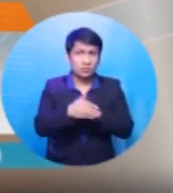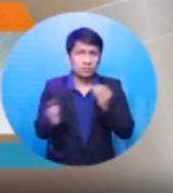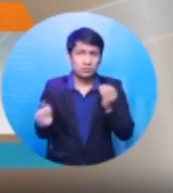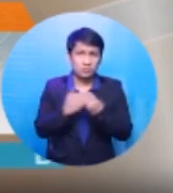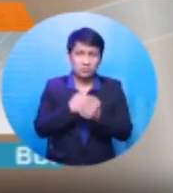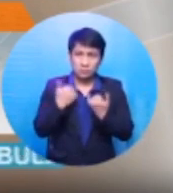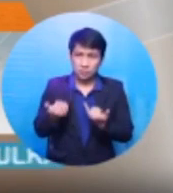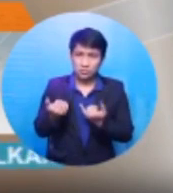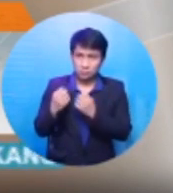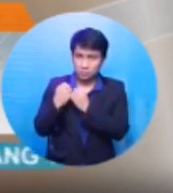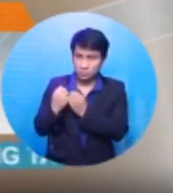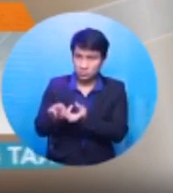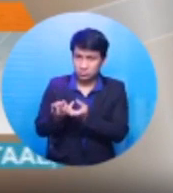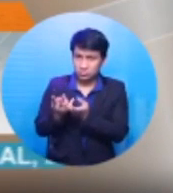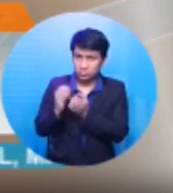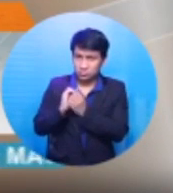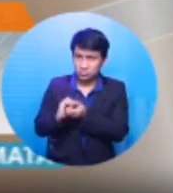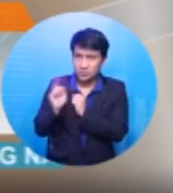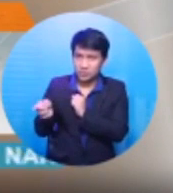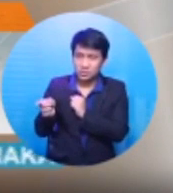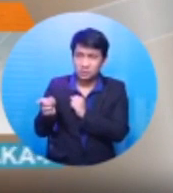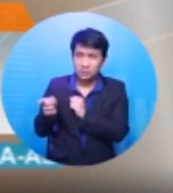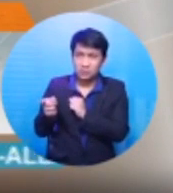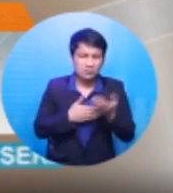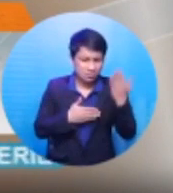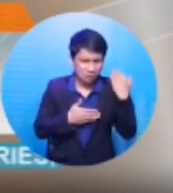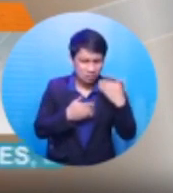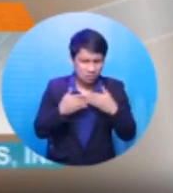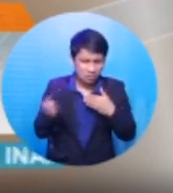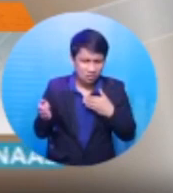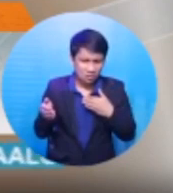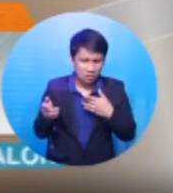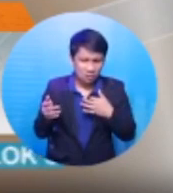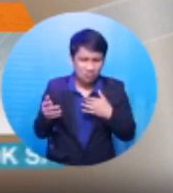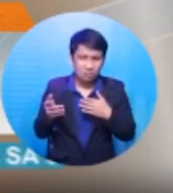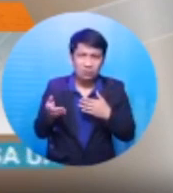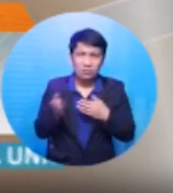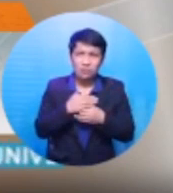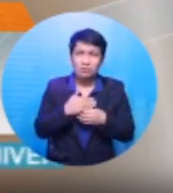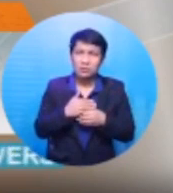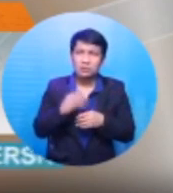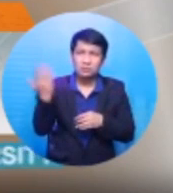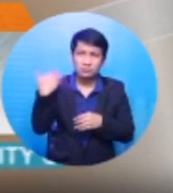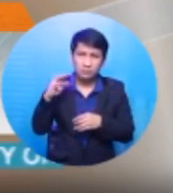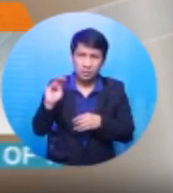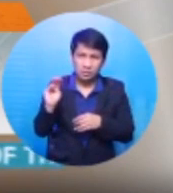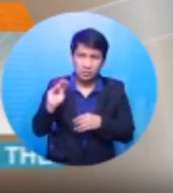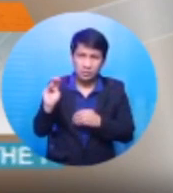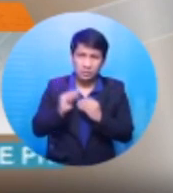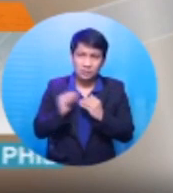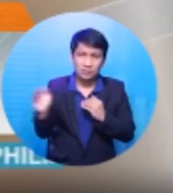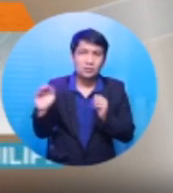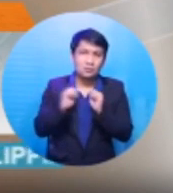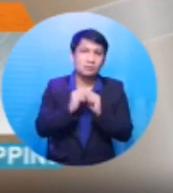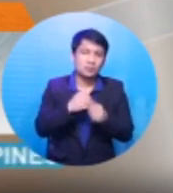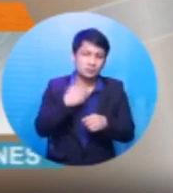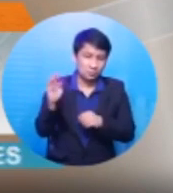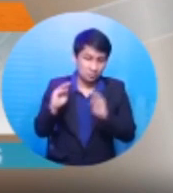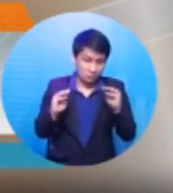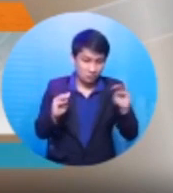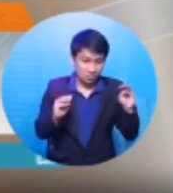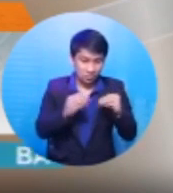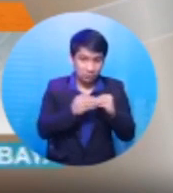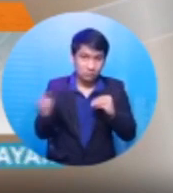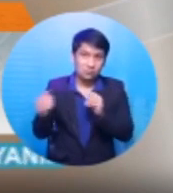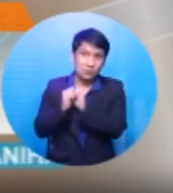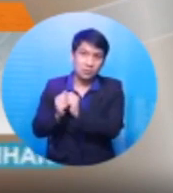magkalibin na po sila ngayon nitong kanyang kabit. Sir. Since when pa po? Nung pinalayas po nung tita ko nung Monday po, yun po, nagkasama na sila sa